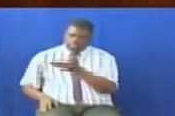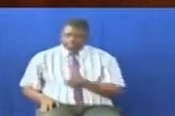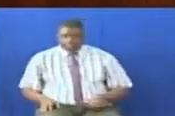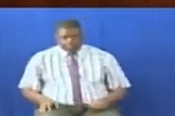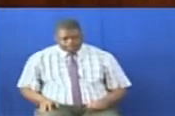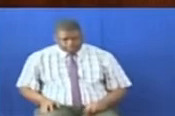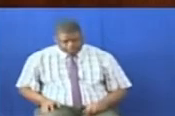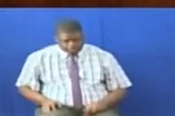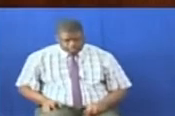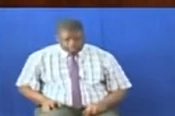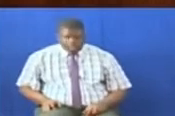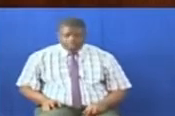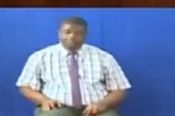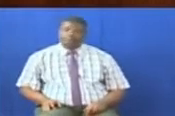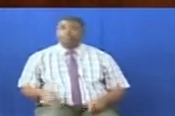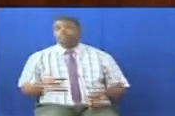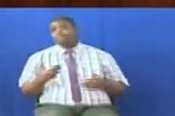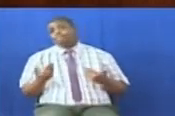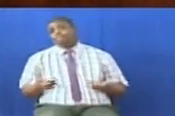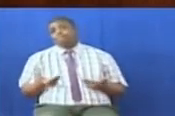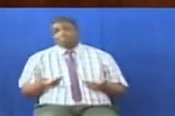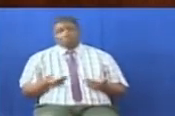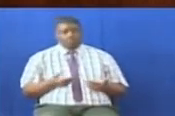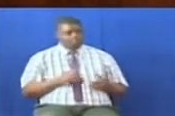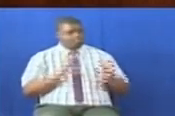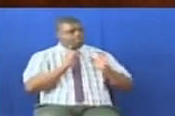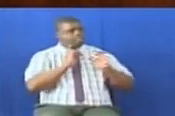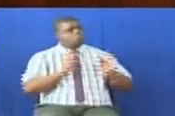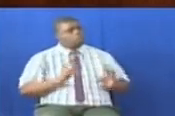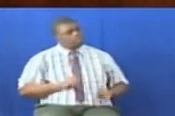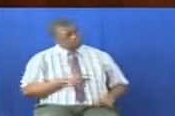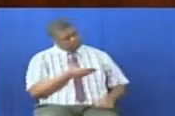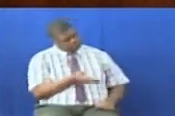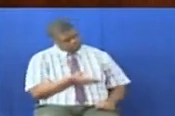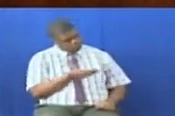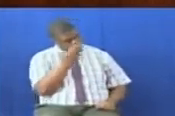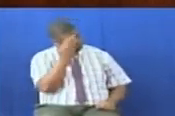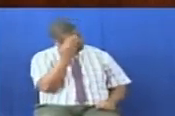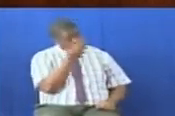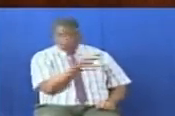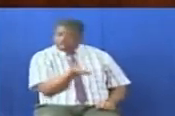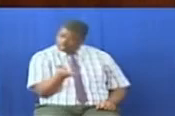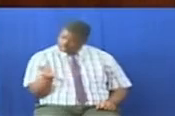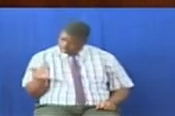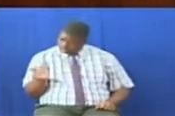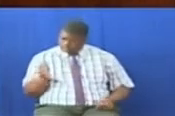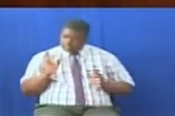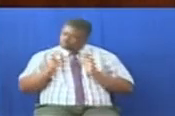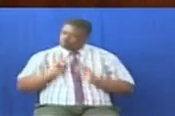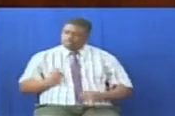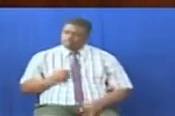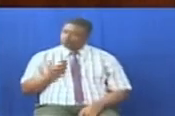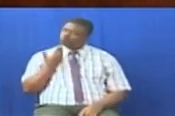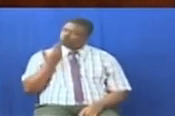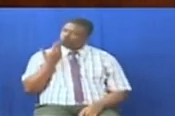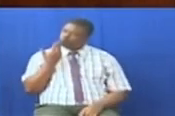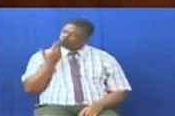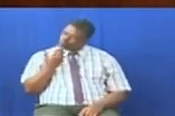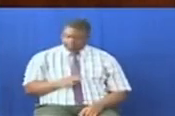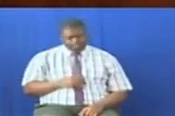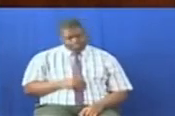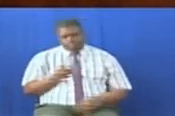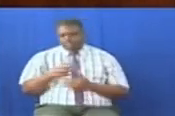Spika, nikija pia kwenye swala la madiwani. Wote tunajua kwamba madiwani ni nguzo muhimu sana ya uwepo wetu katika bunge